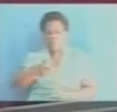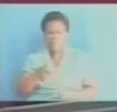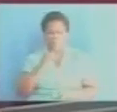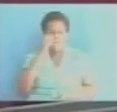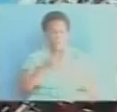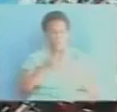Lindi